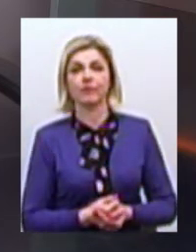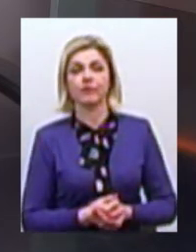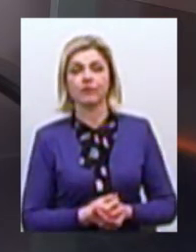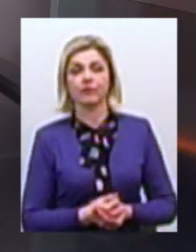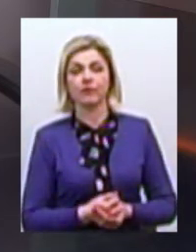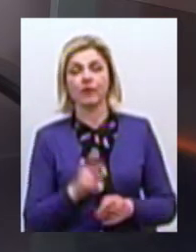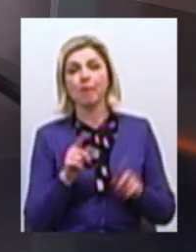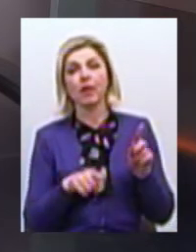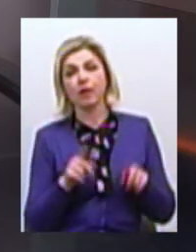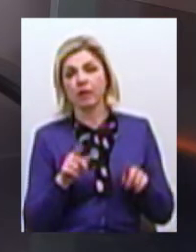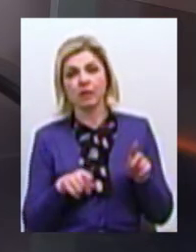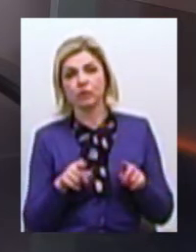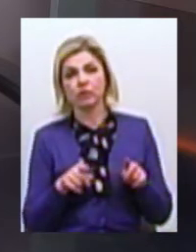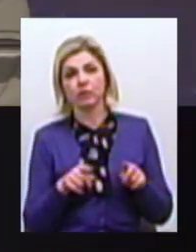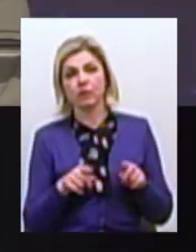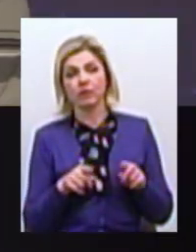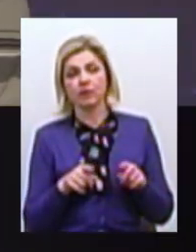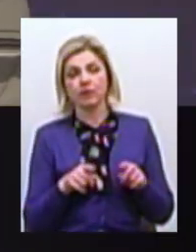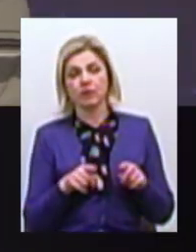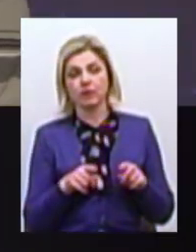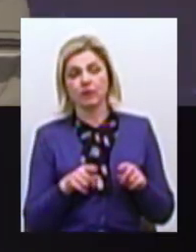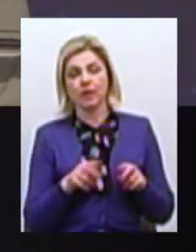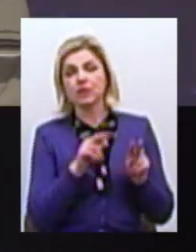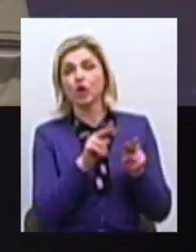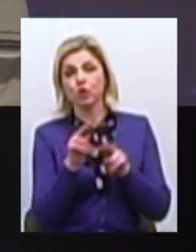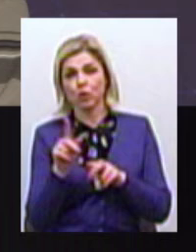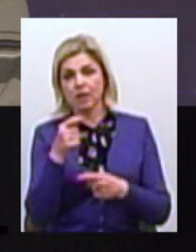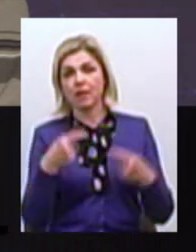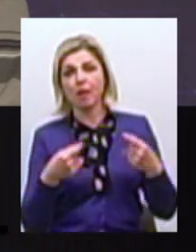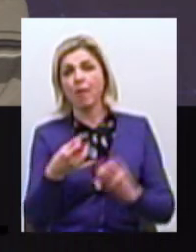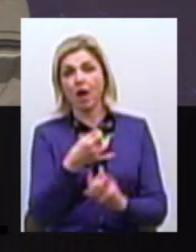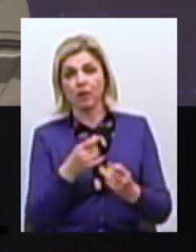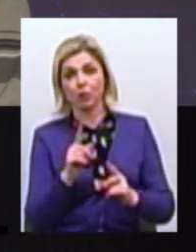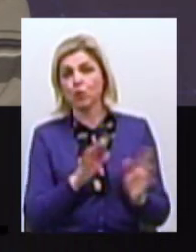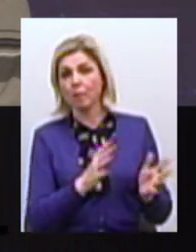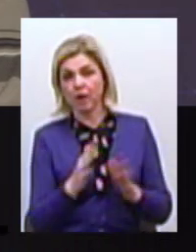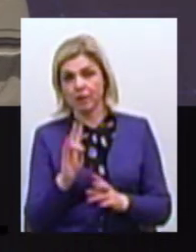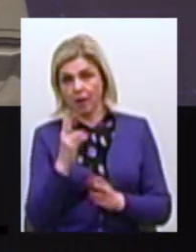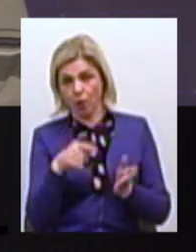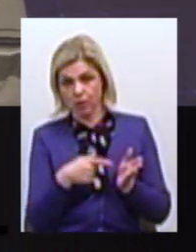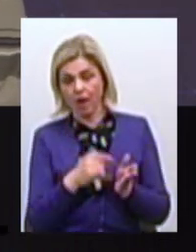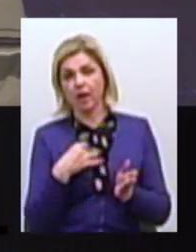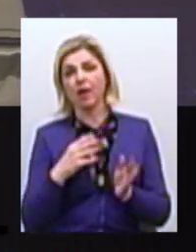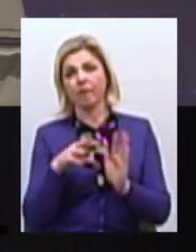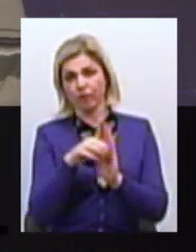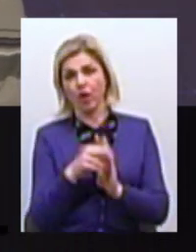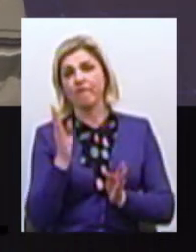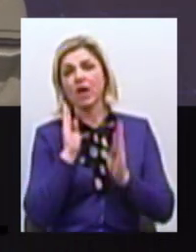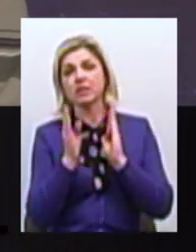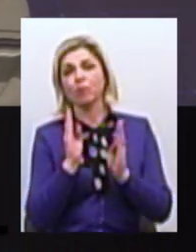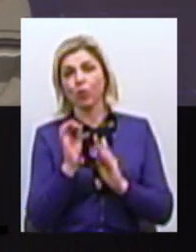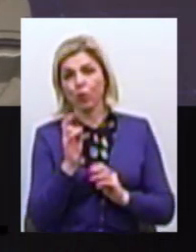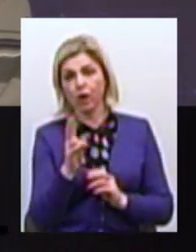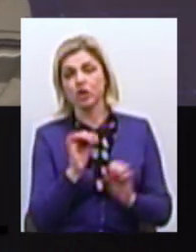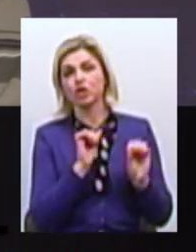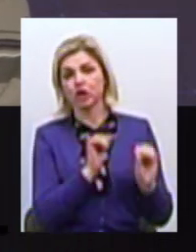периодически как слежу тоже за ситуациями, что происходит в Николаеве, и подписана в Фейсбуке тоже на Центр защиты